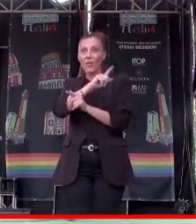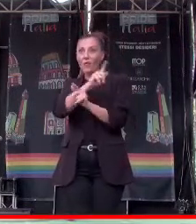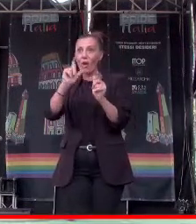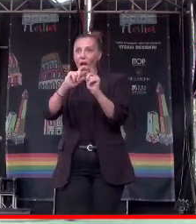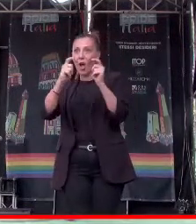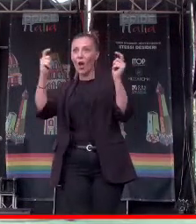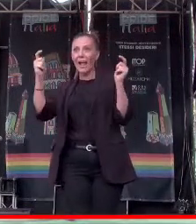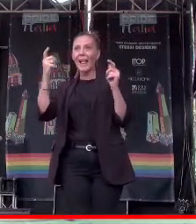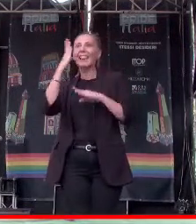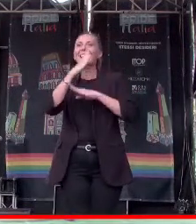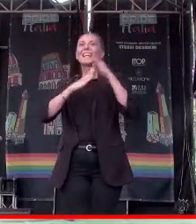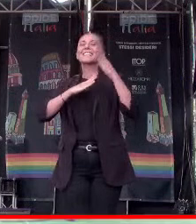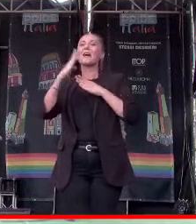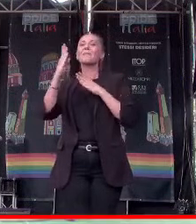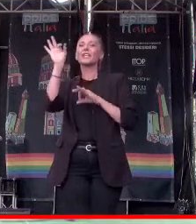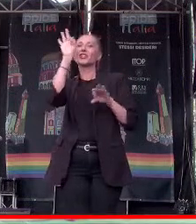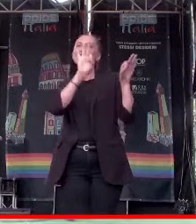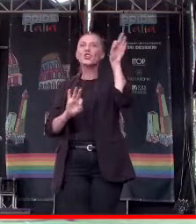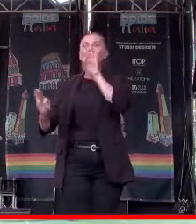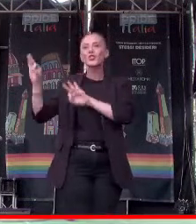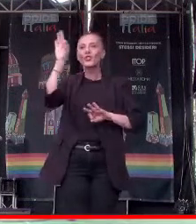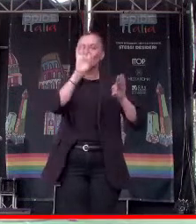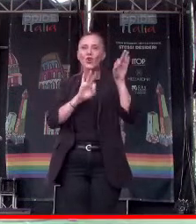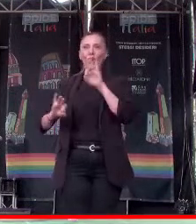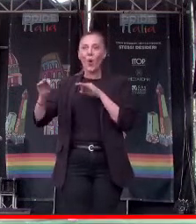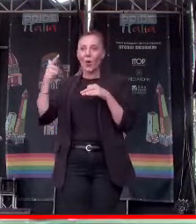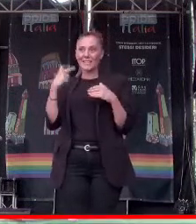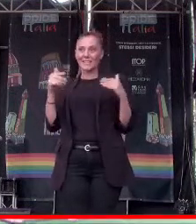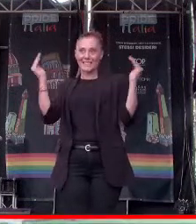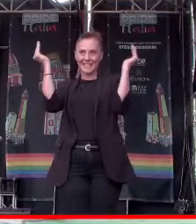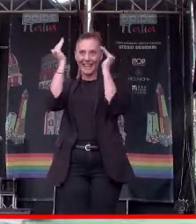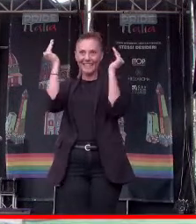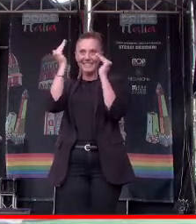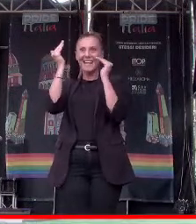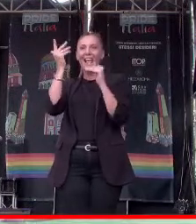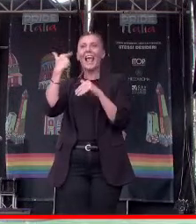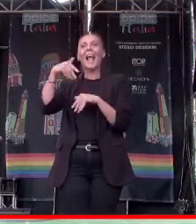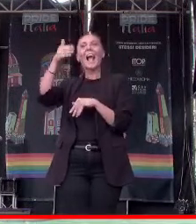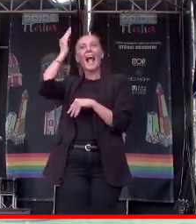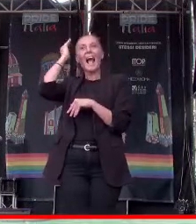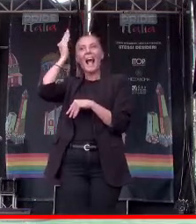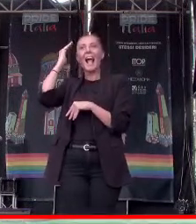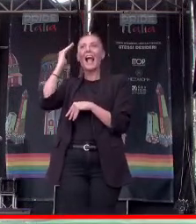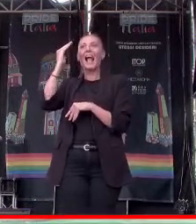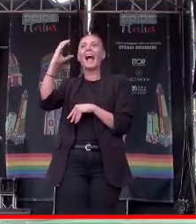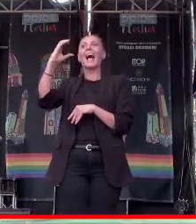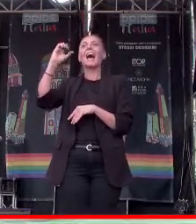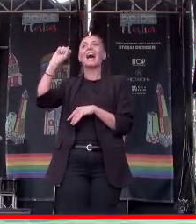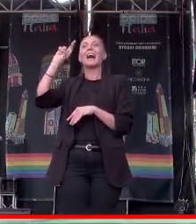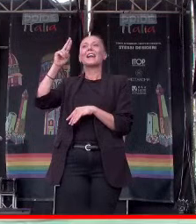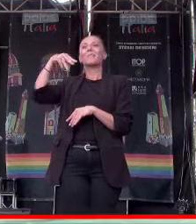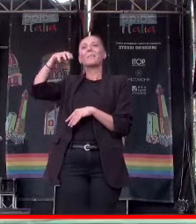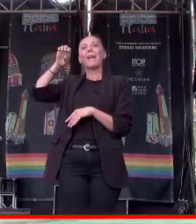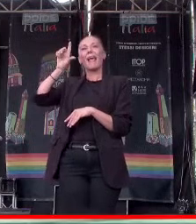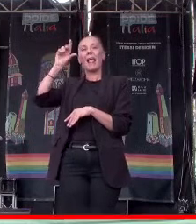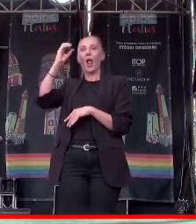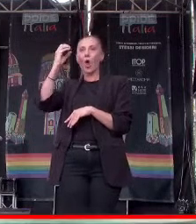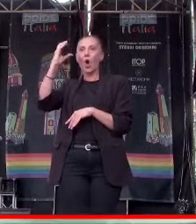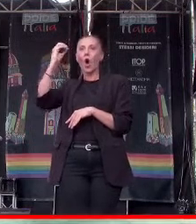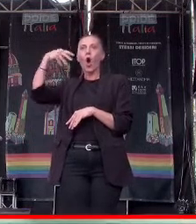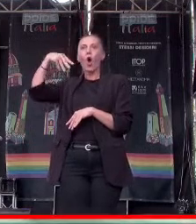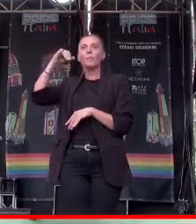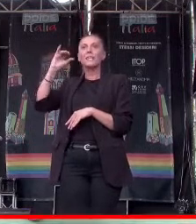del Disability Show che ci sarà questa sera, perché Carmelo Comisi, che ringraziamo perché è stato l'ideatore di